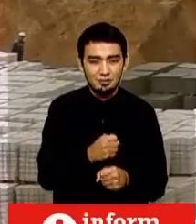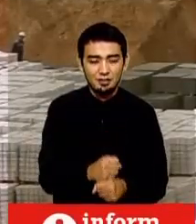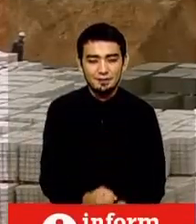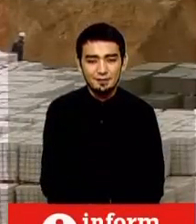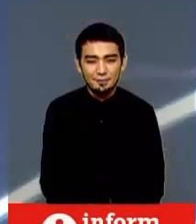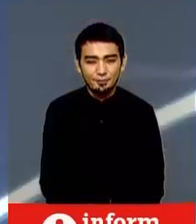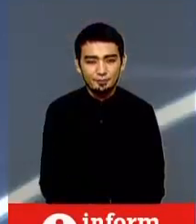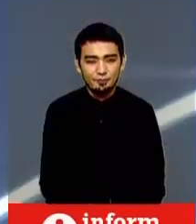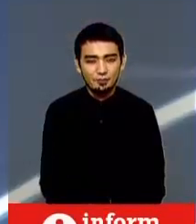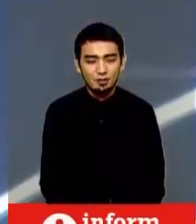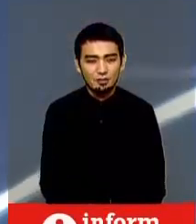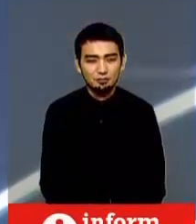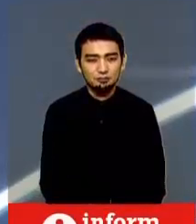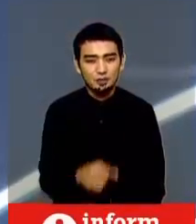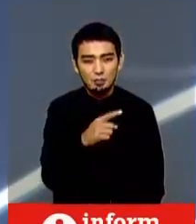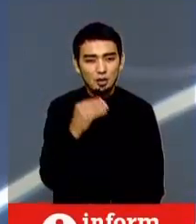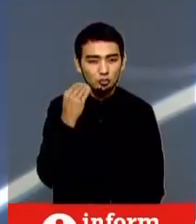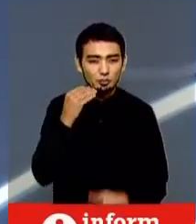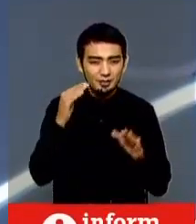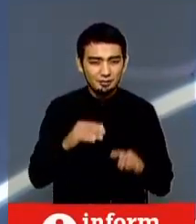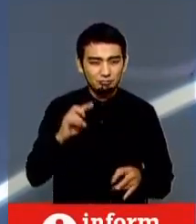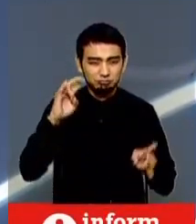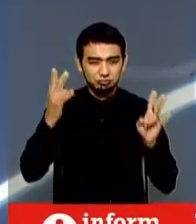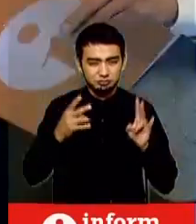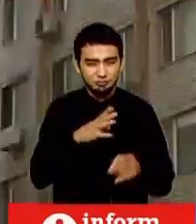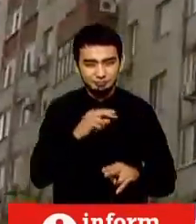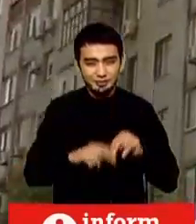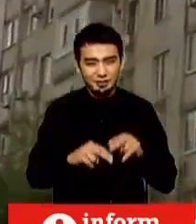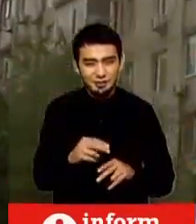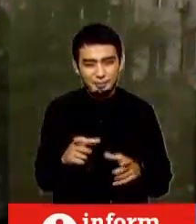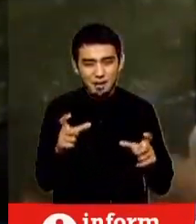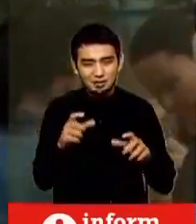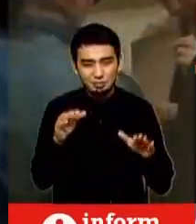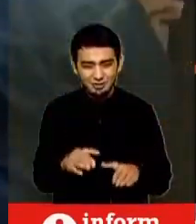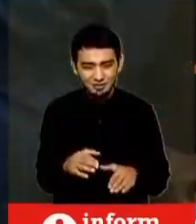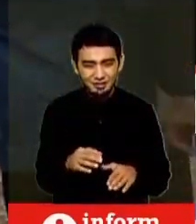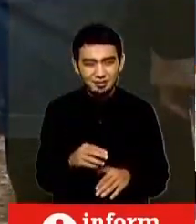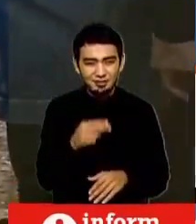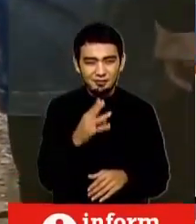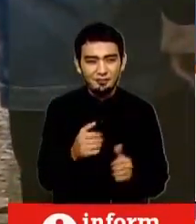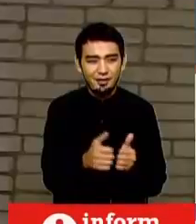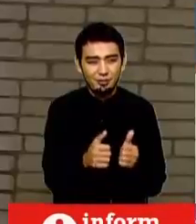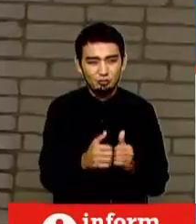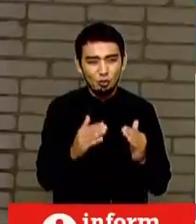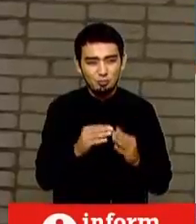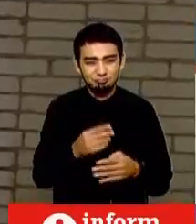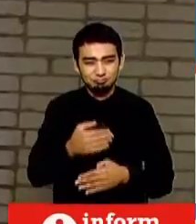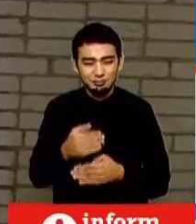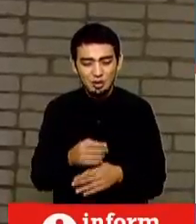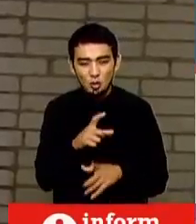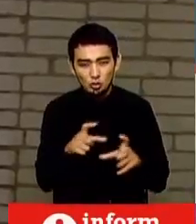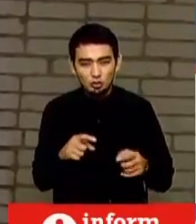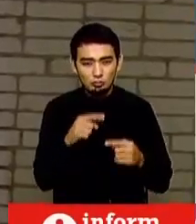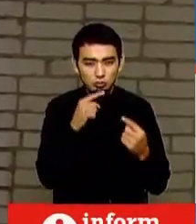Актобе. Там же в Актобе разгорелся скандал вокруг строительства супермаркета напротив многоэтажного дома. Жильцы против того, чтобы